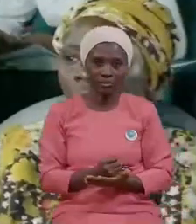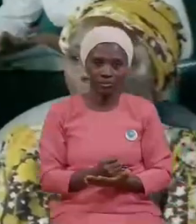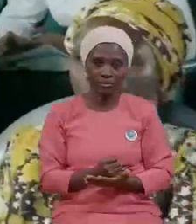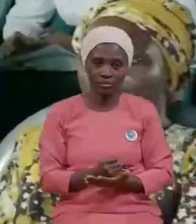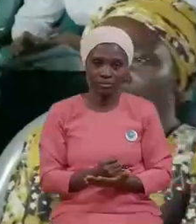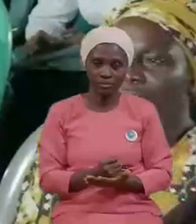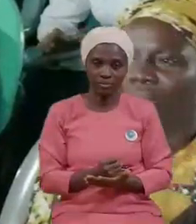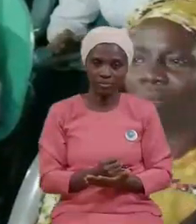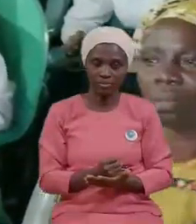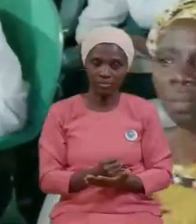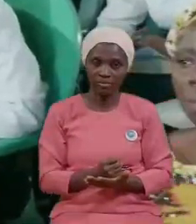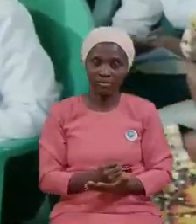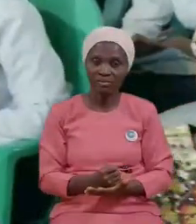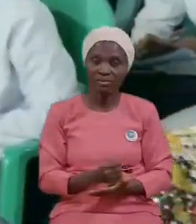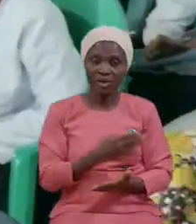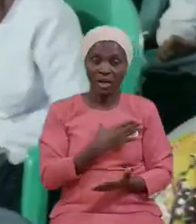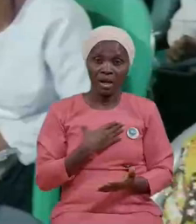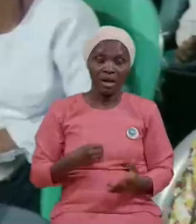Et Moïse a commencé à prier.